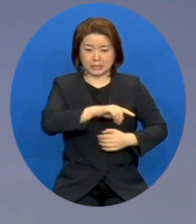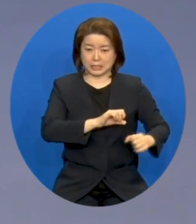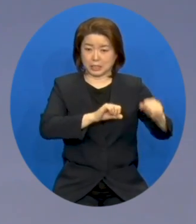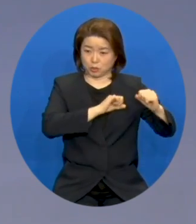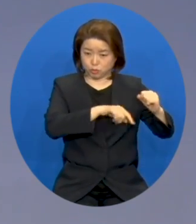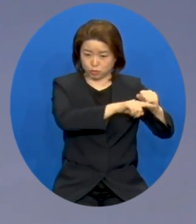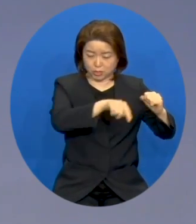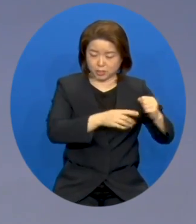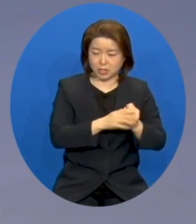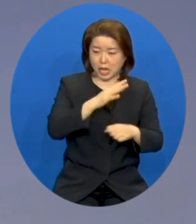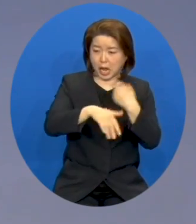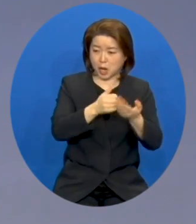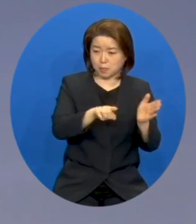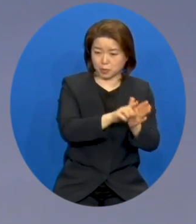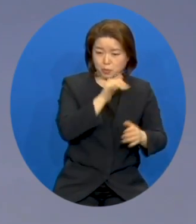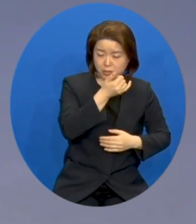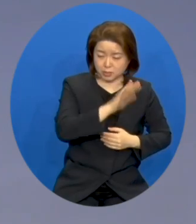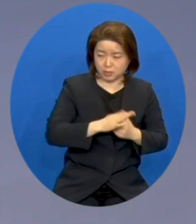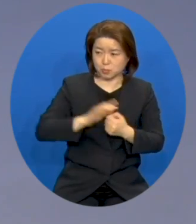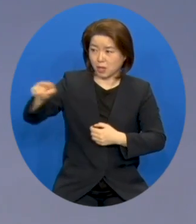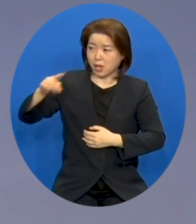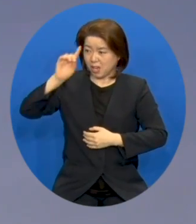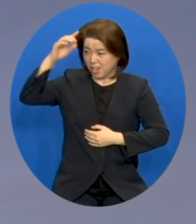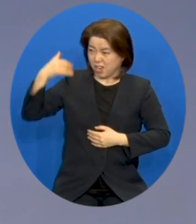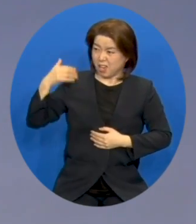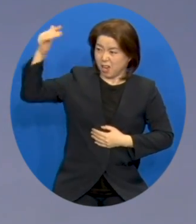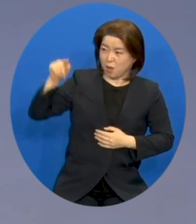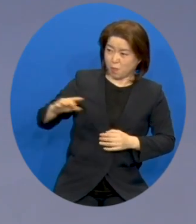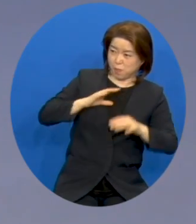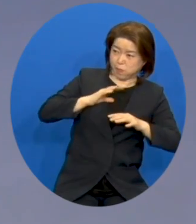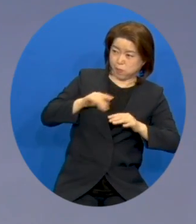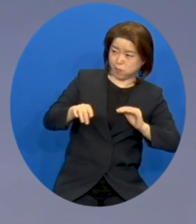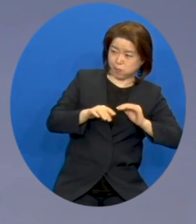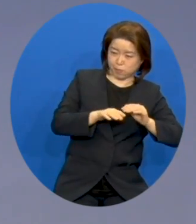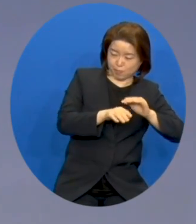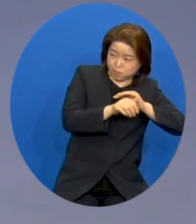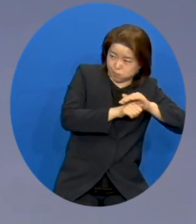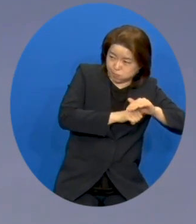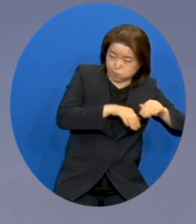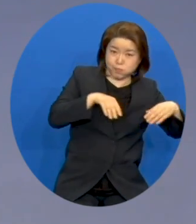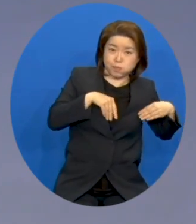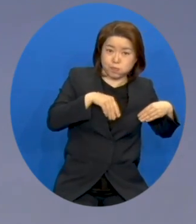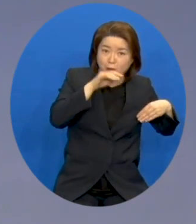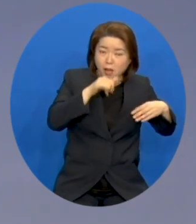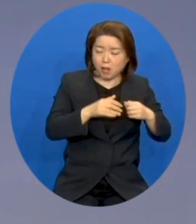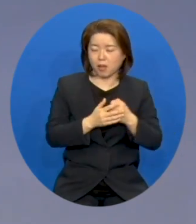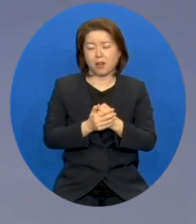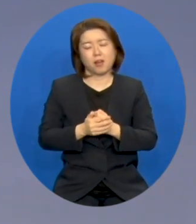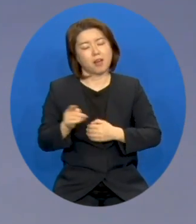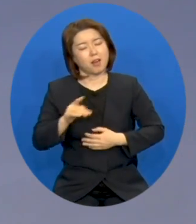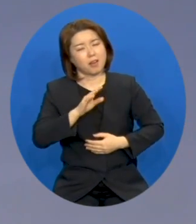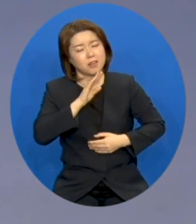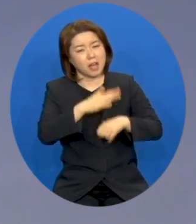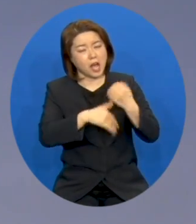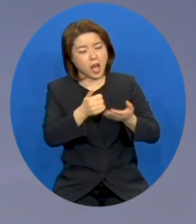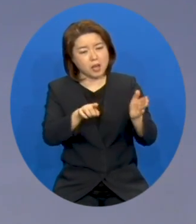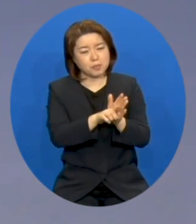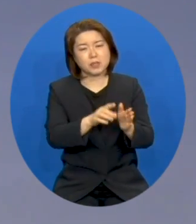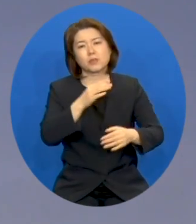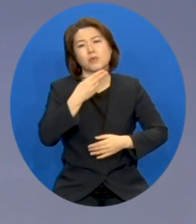믿는다고는 했지만 골리앗이 무서워서 숨었습니다. 그 말은 진짜 하나님을 믿는 믿음이 없었다는